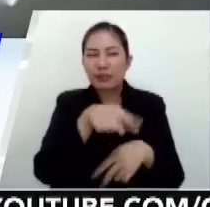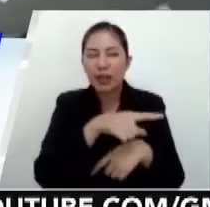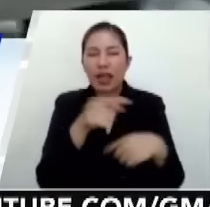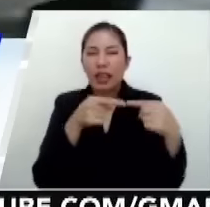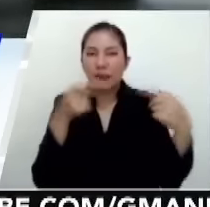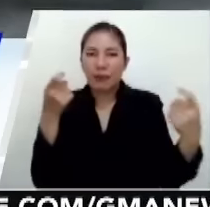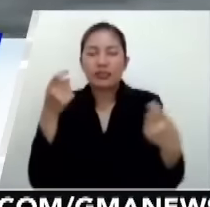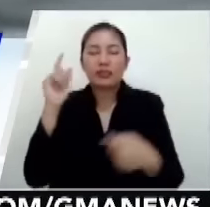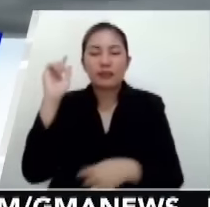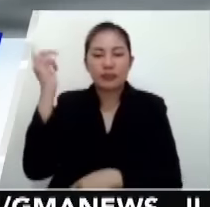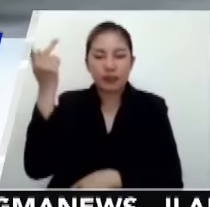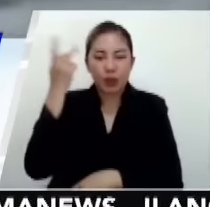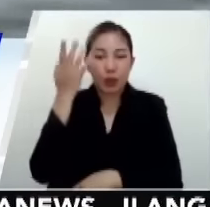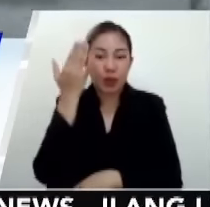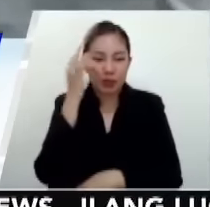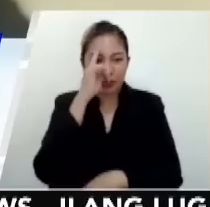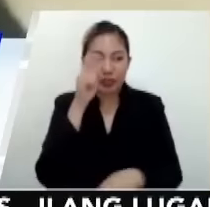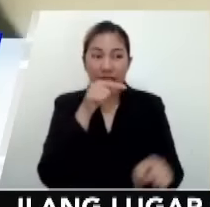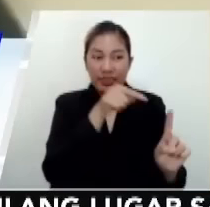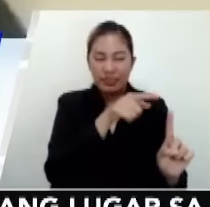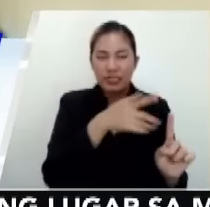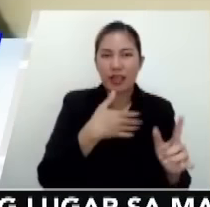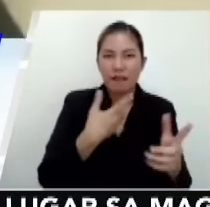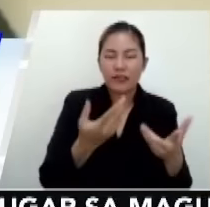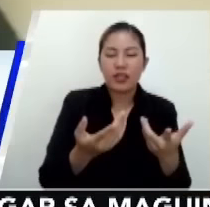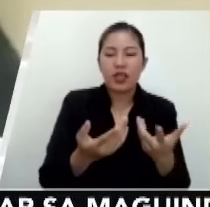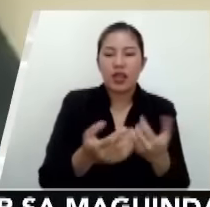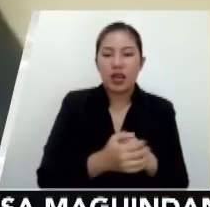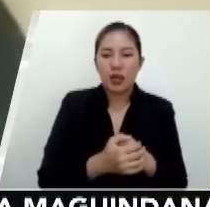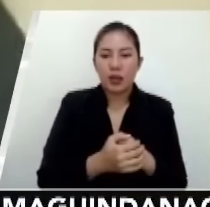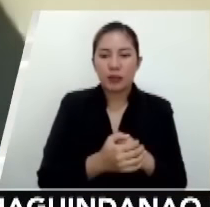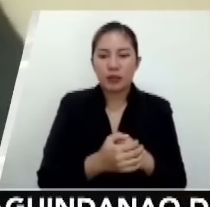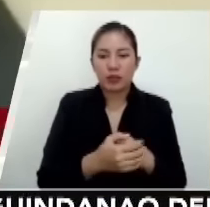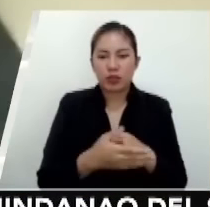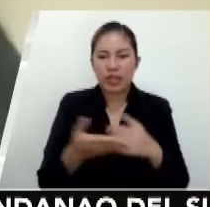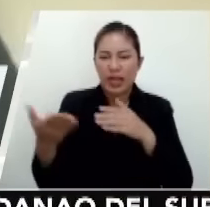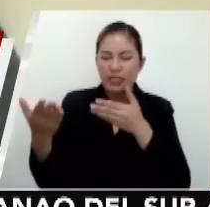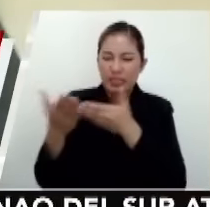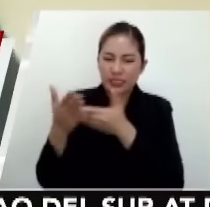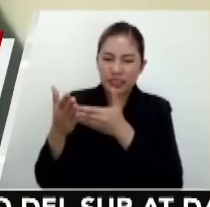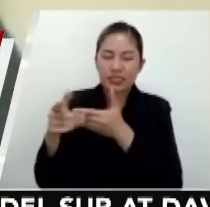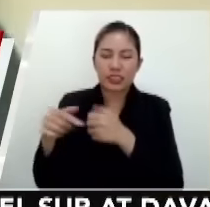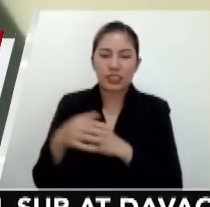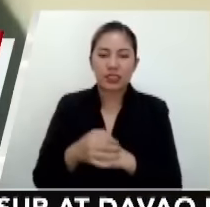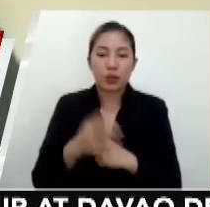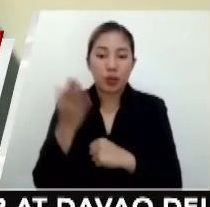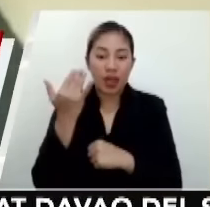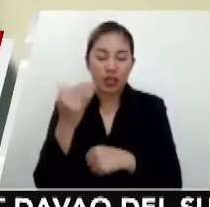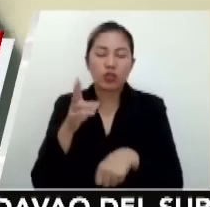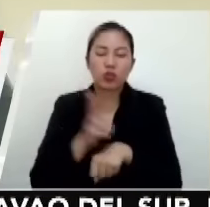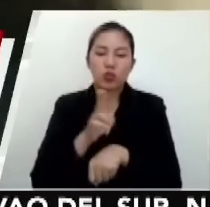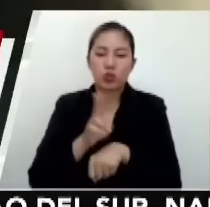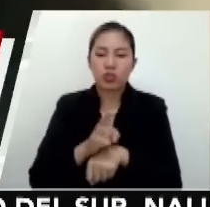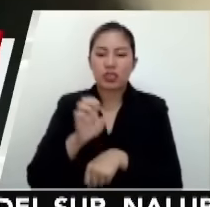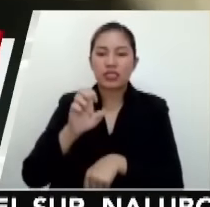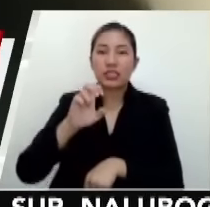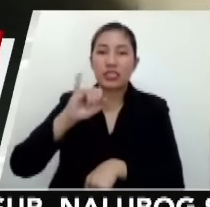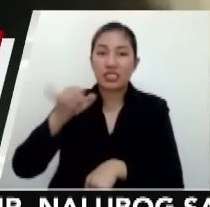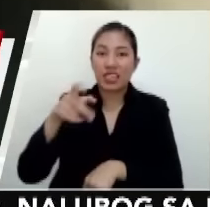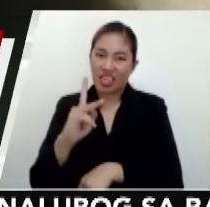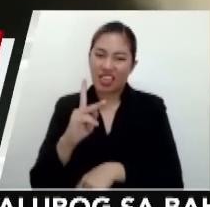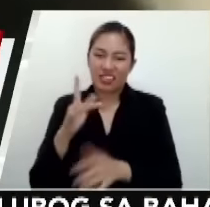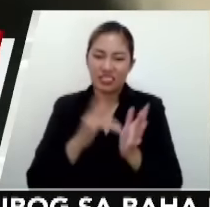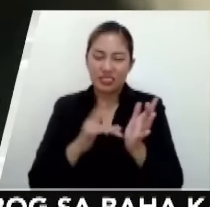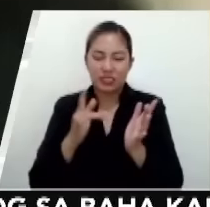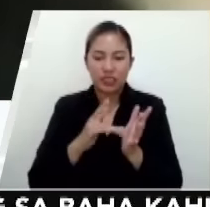na suportado naman daw ni Garma. Mukhang nagamit yung PCK as political vendetta. Wala talaga